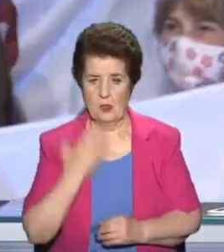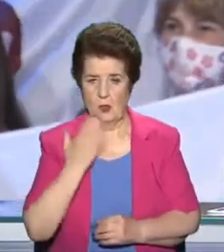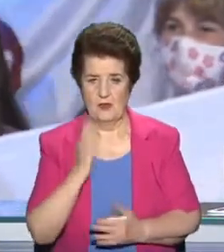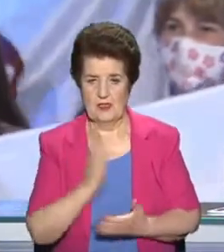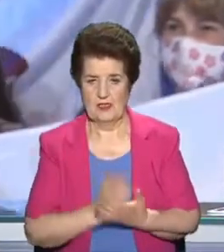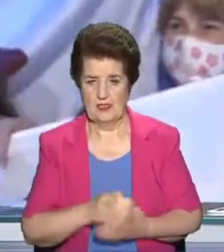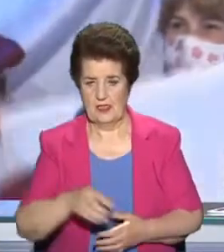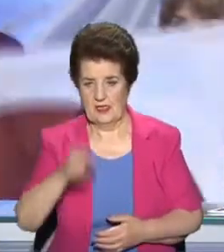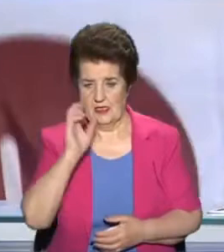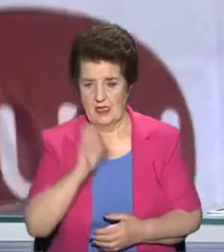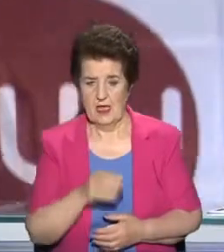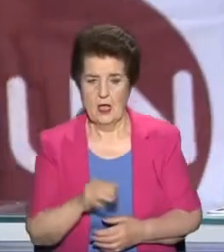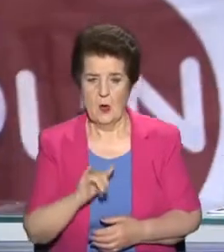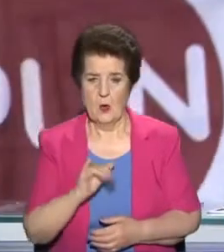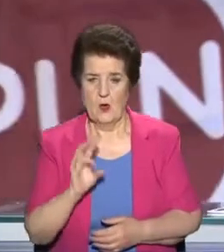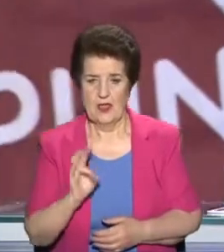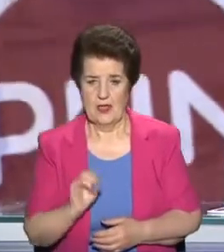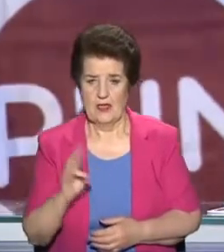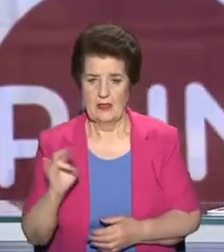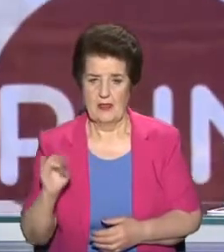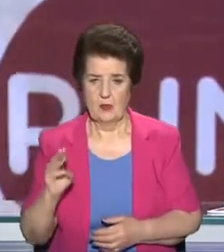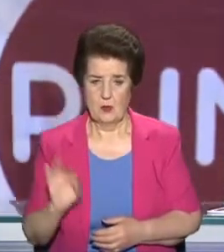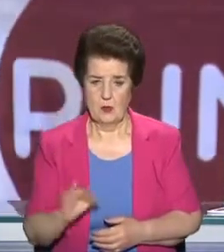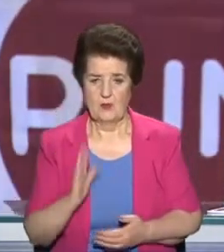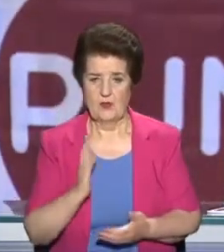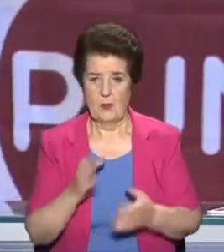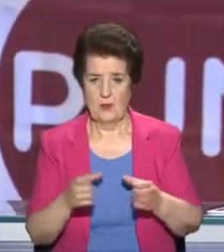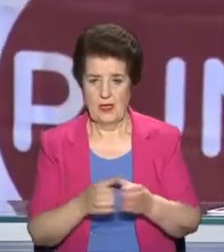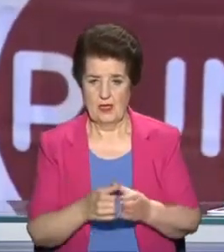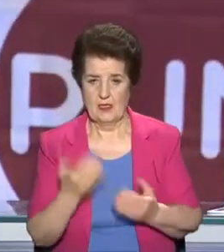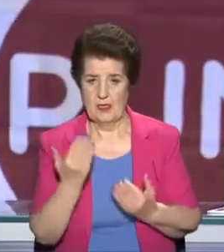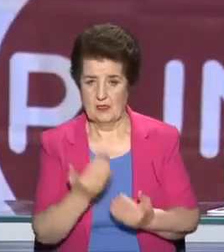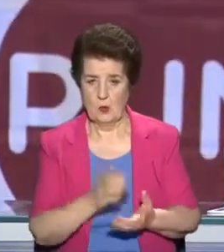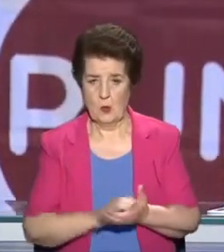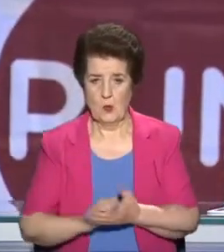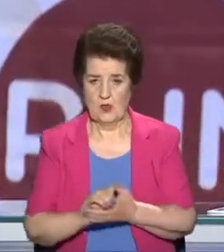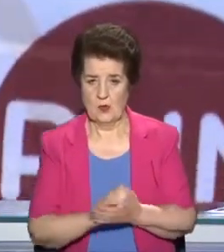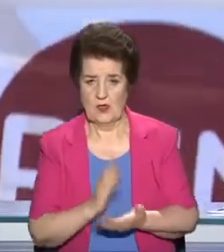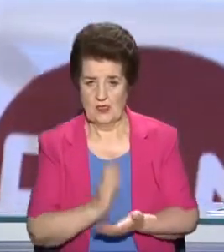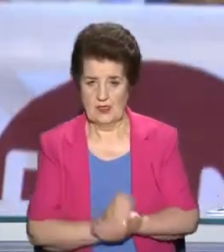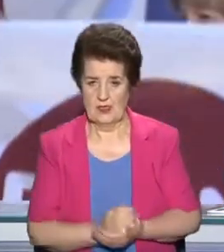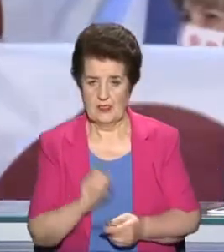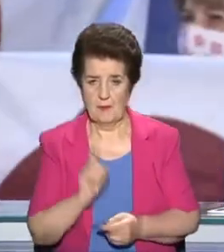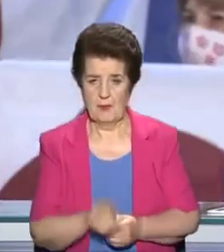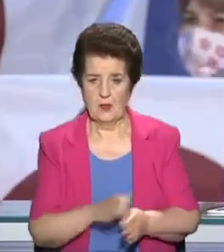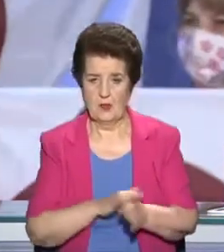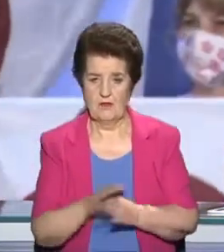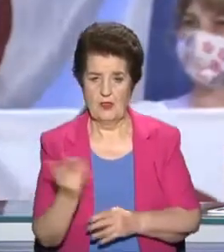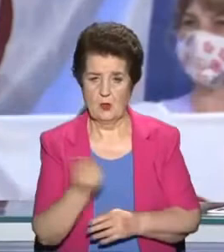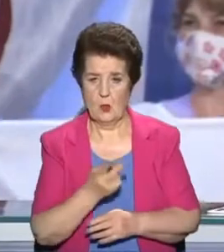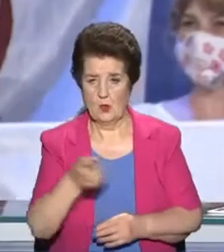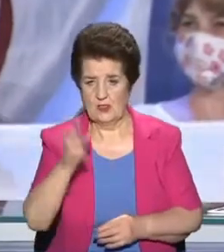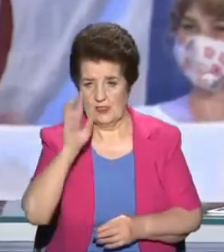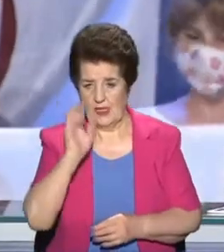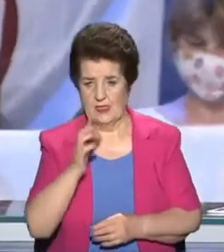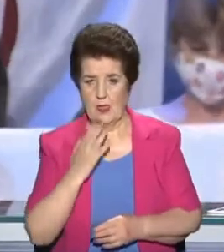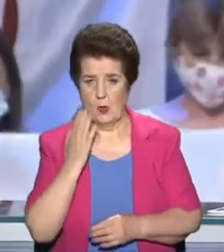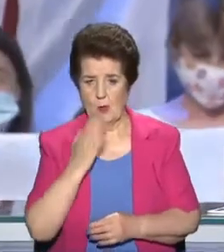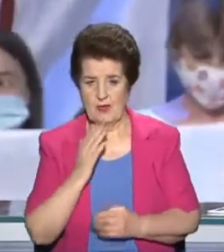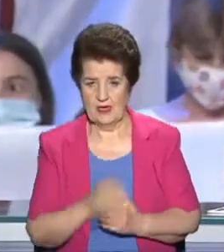este țară membră UE și Nato Partidul unității naționale este un partid unionist care pledează pentru unificarea celor două state românești